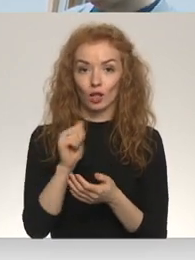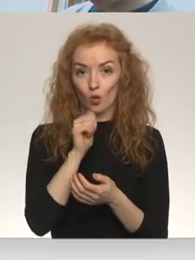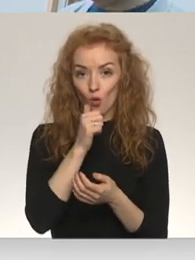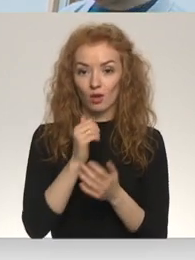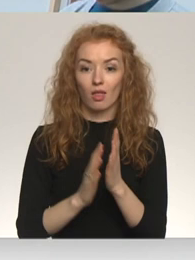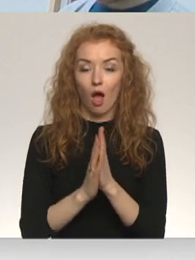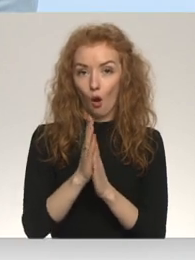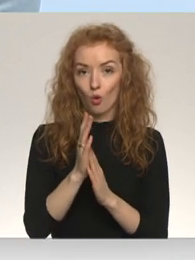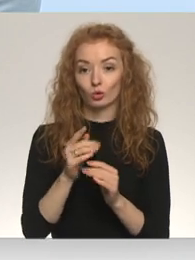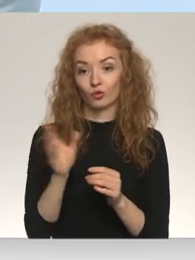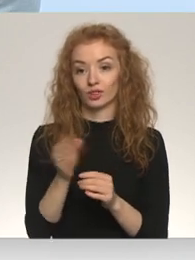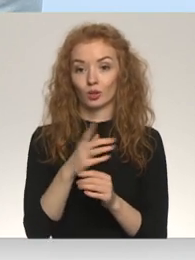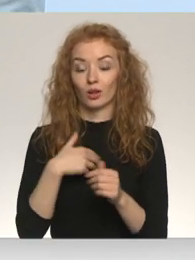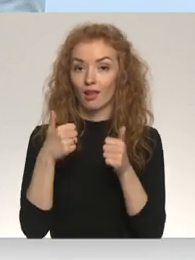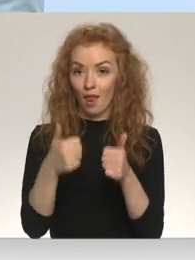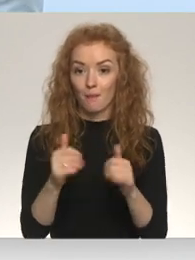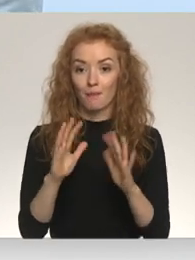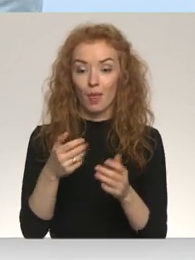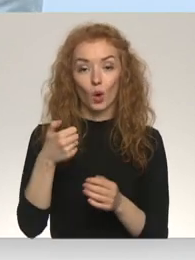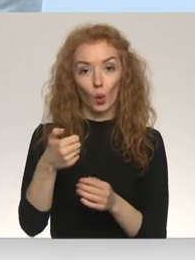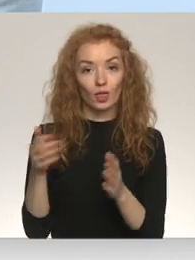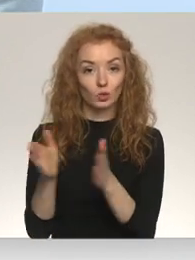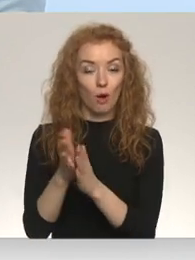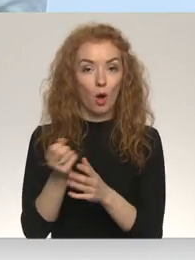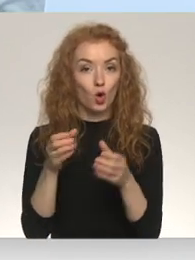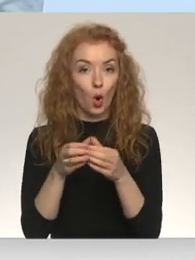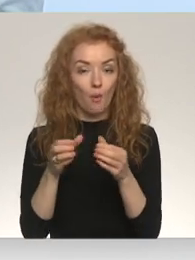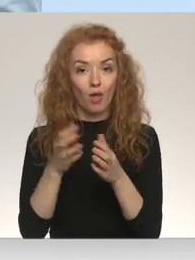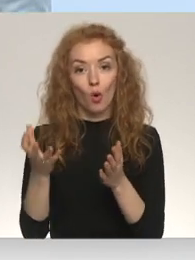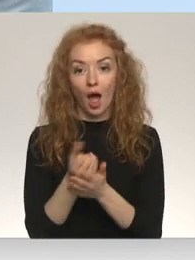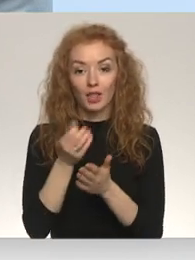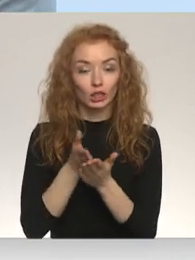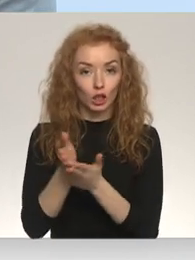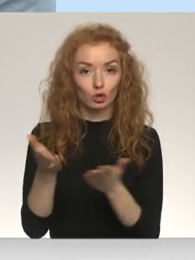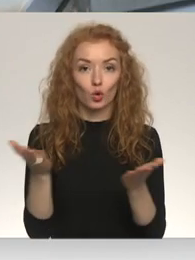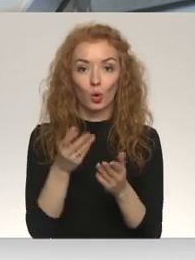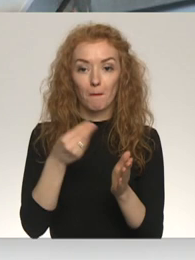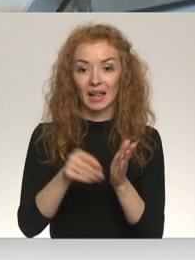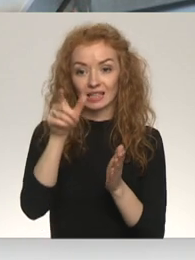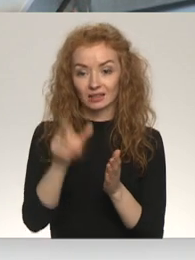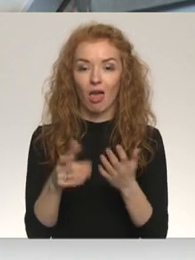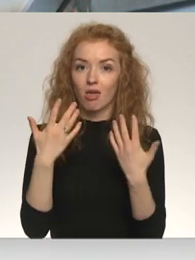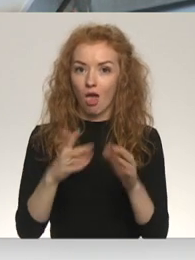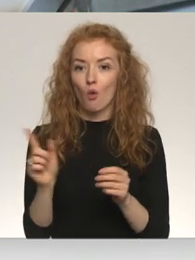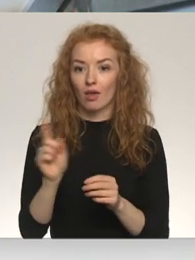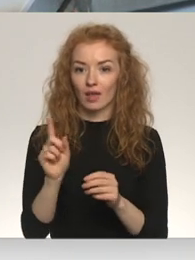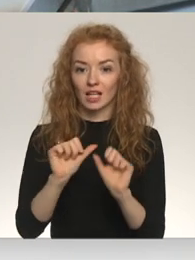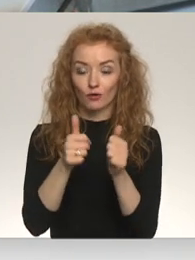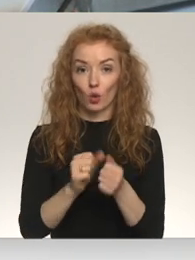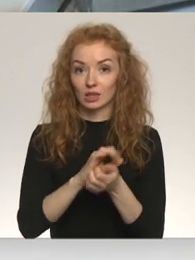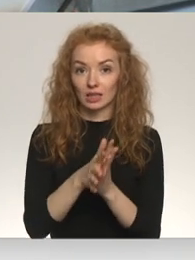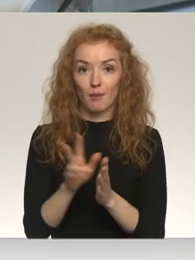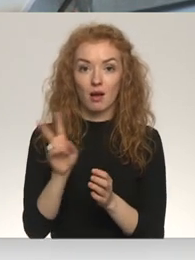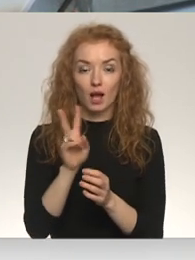zivis, kas ir ļoti forši. Tikmēr Guntis ar komandu atradis nišu, kurā potenciālie pircēji jau uzrunāti. Izveidota sistēma,